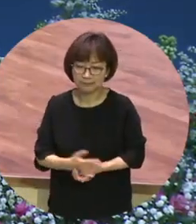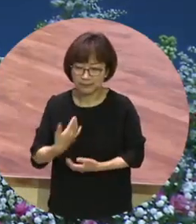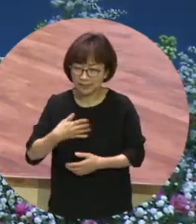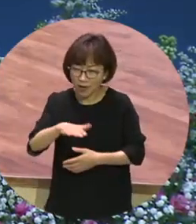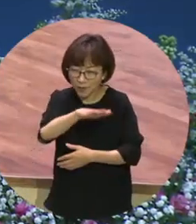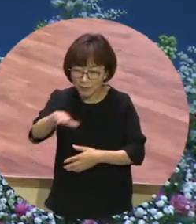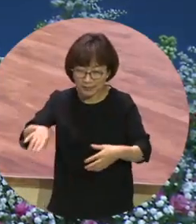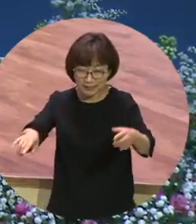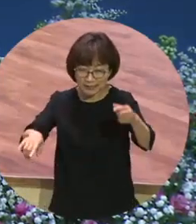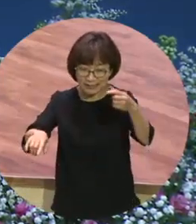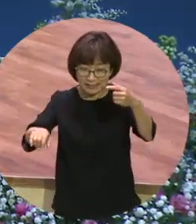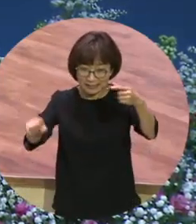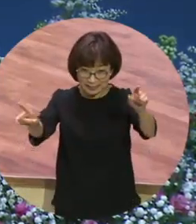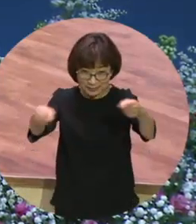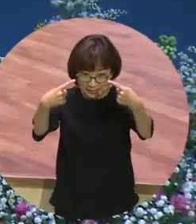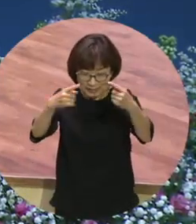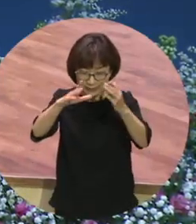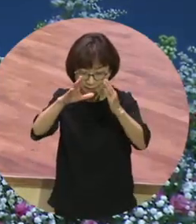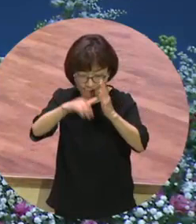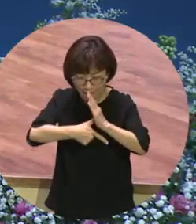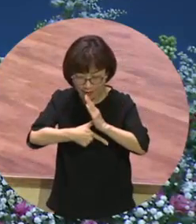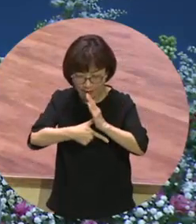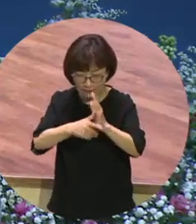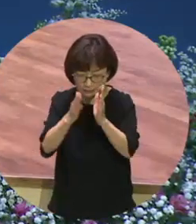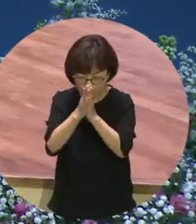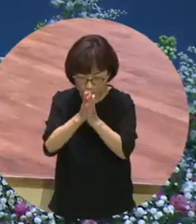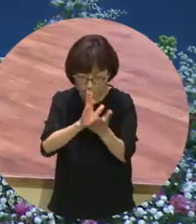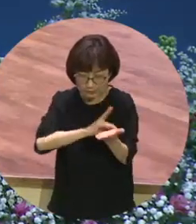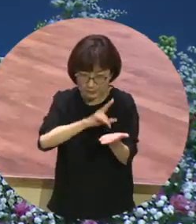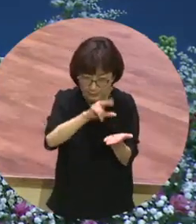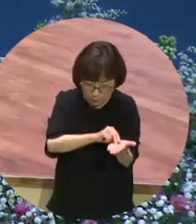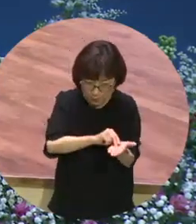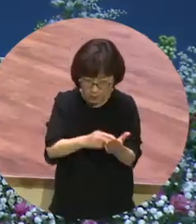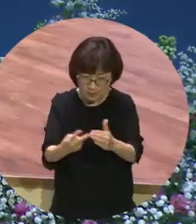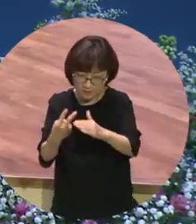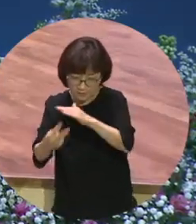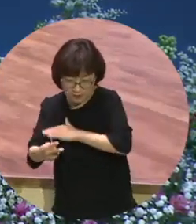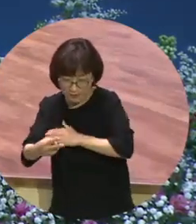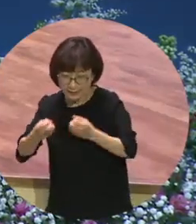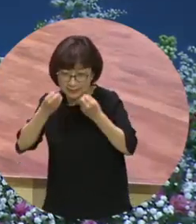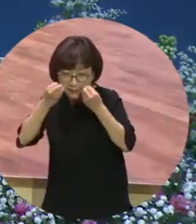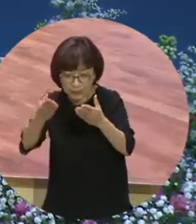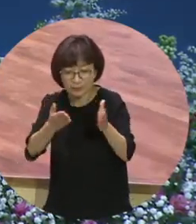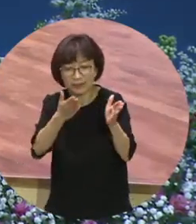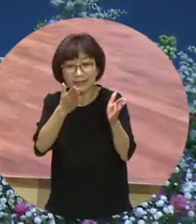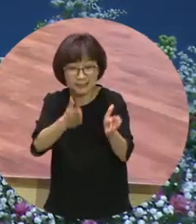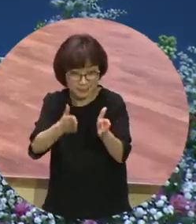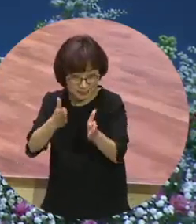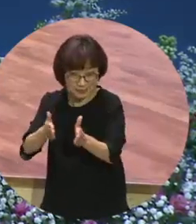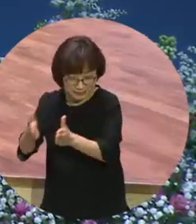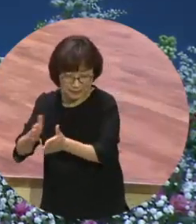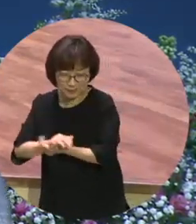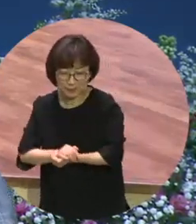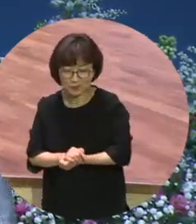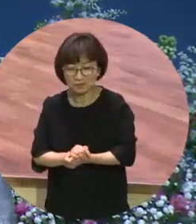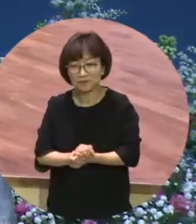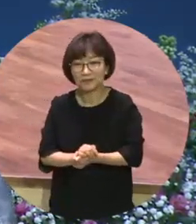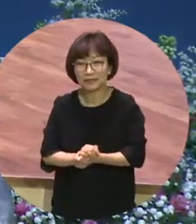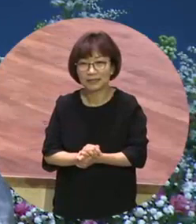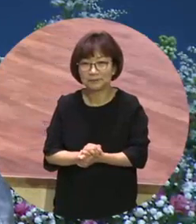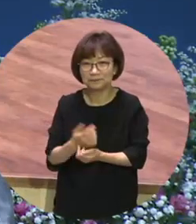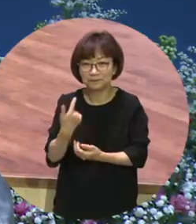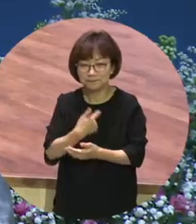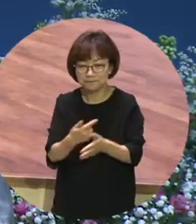가슴에 담았던 여러분의 모든 기도 제목, 사역적 비전을 다시금 새롭게 하는 믿음의